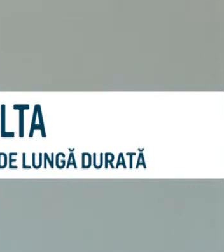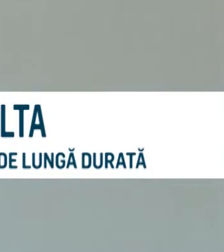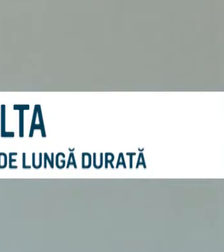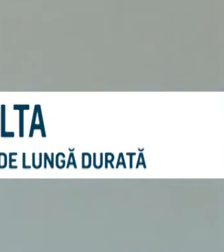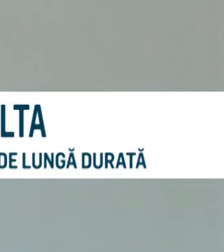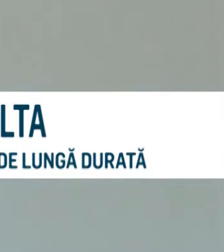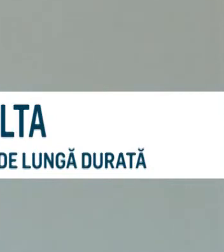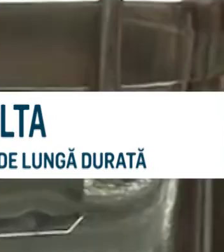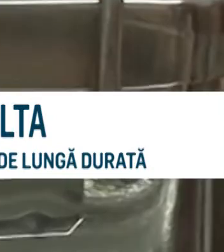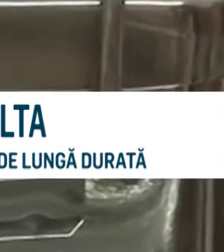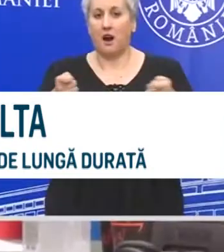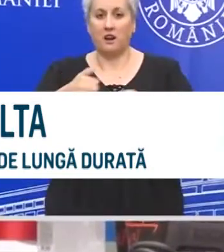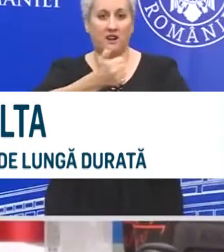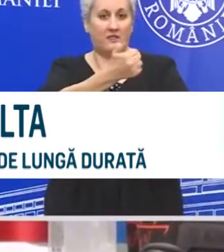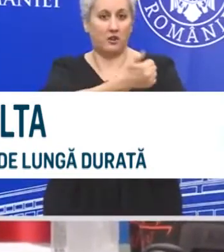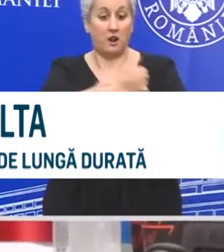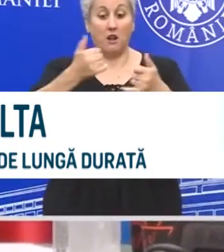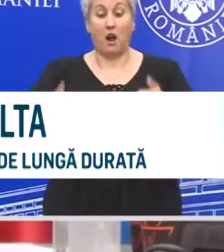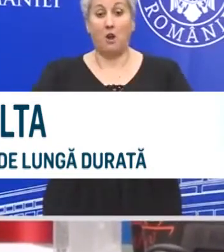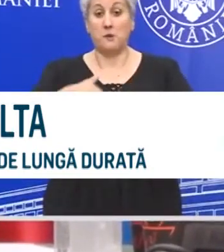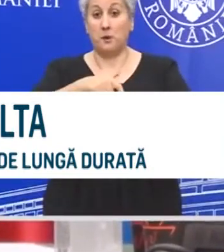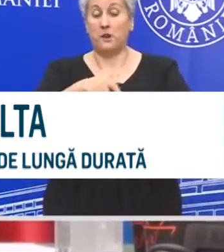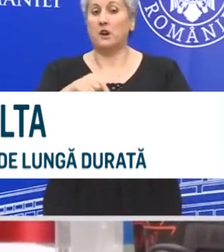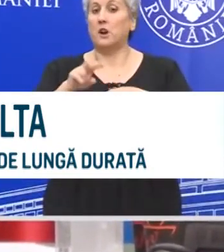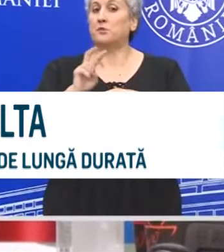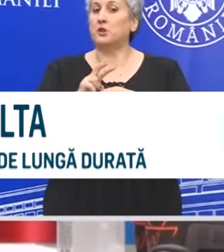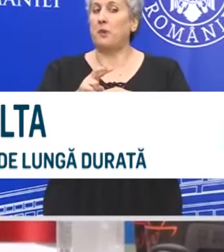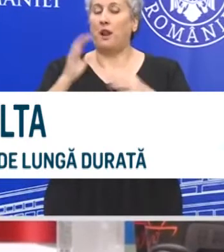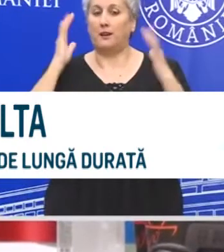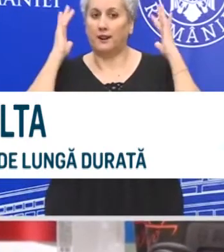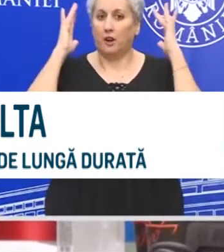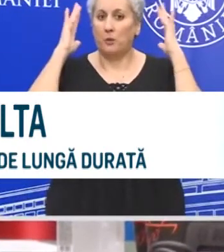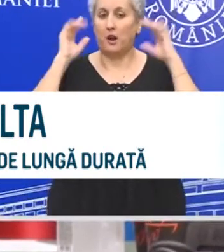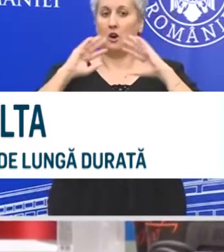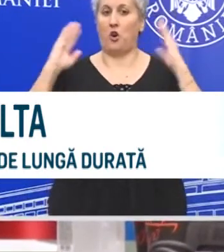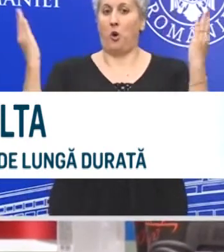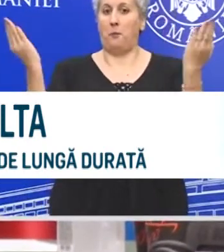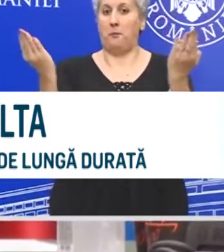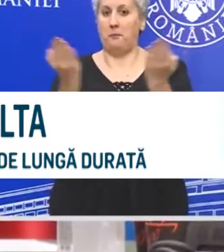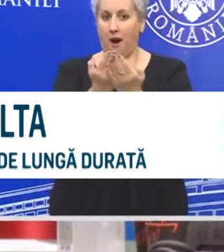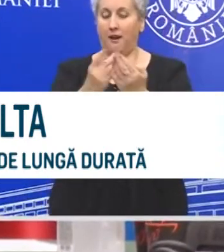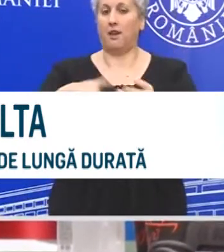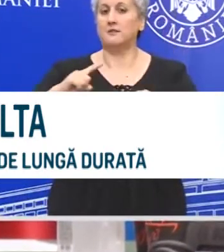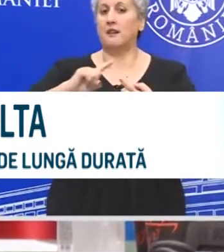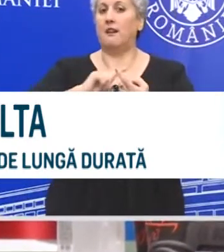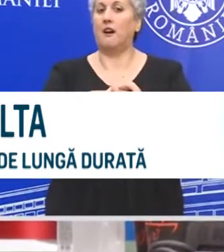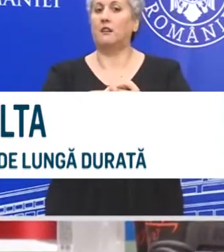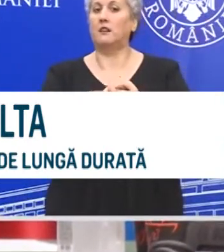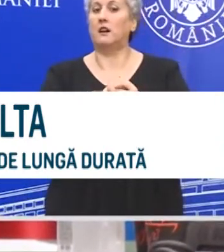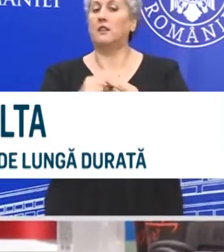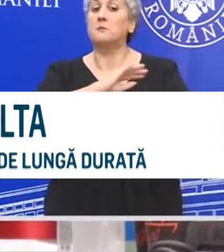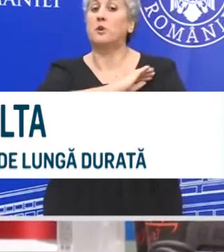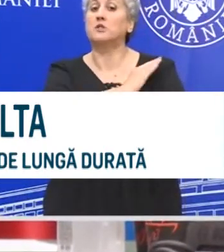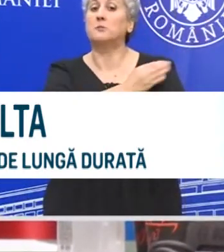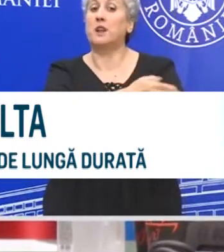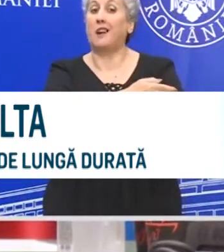îmbolnăvi cu varianta Delta vent de față principala îngrijorare la nivel Global Este legată de posibilitatea